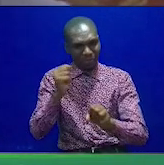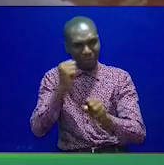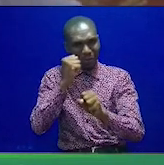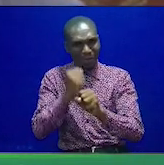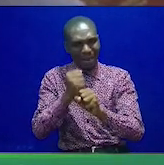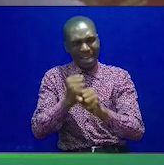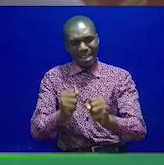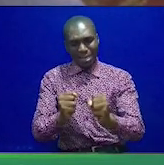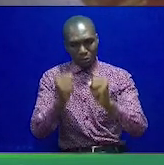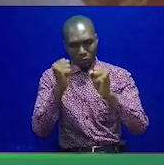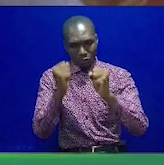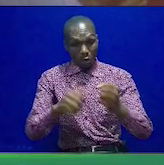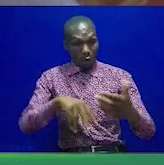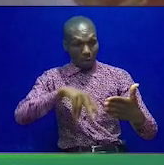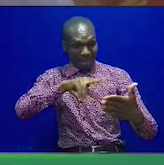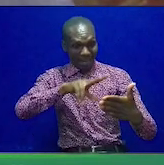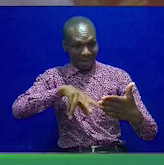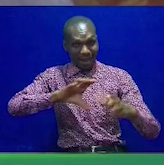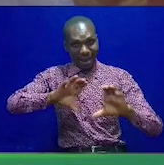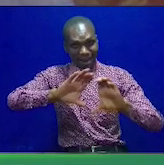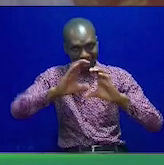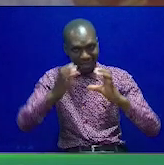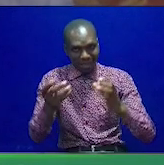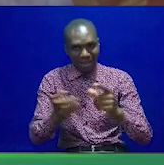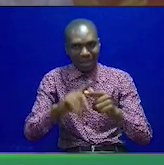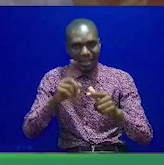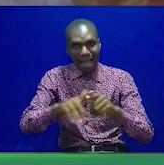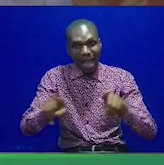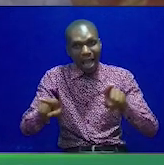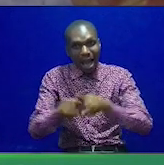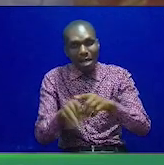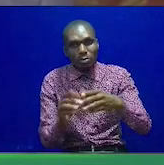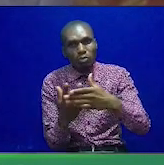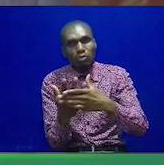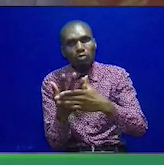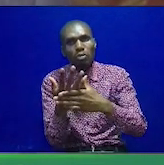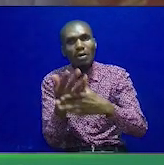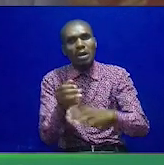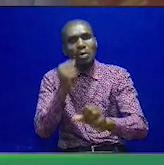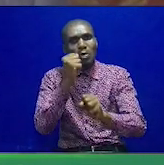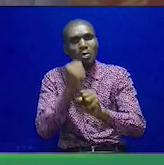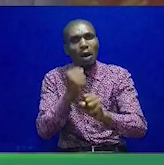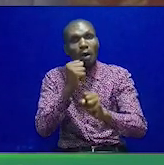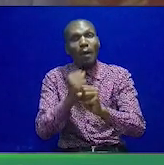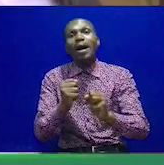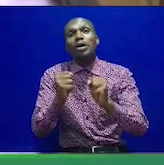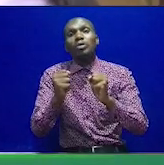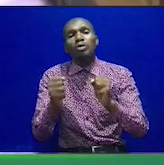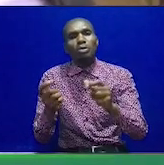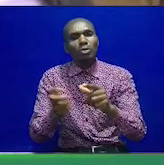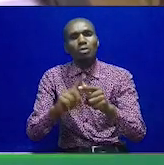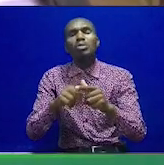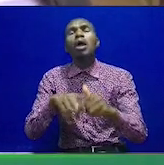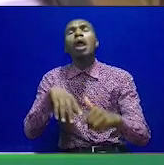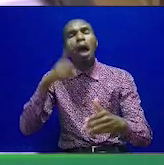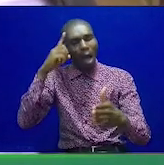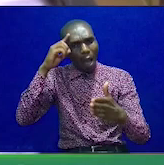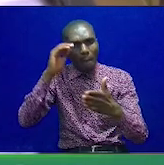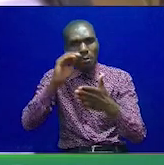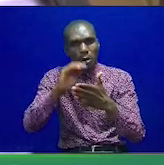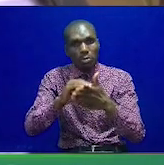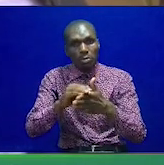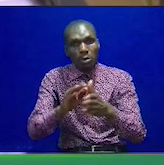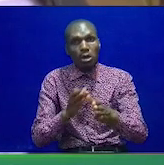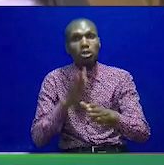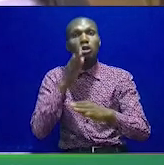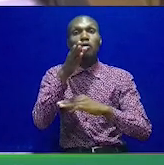kolomukia ase class na ande kurum na kine ale ngumuntu le hard working ani ngege nete nga